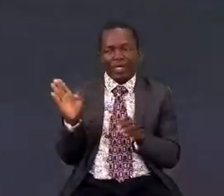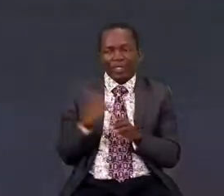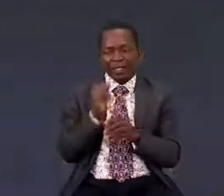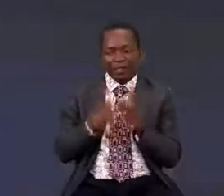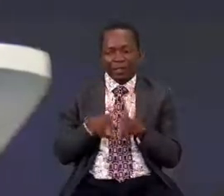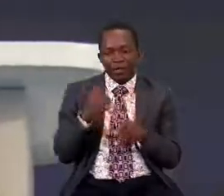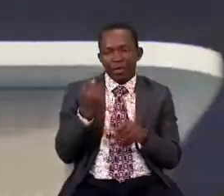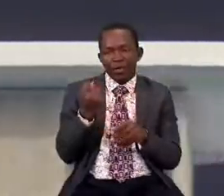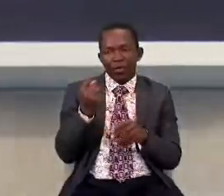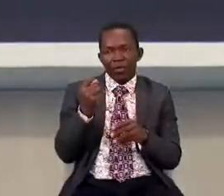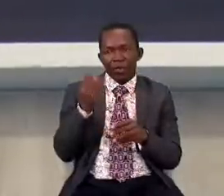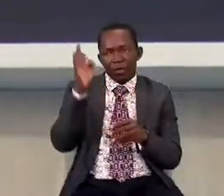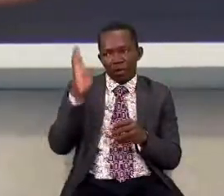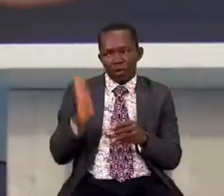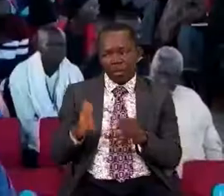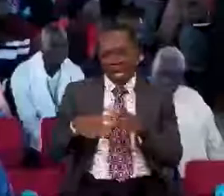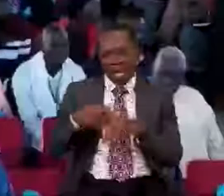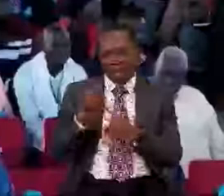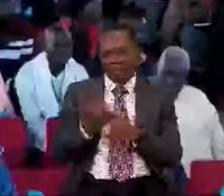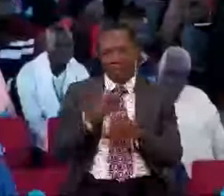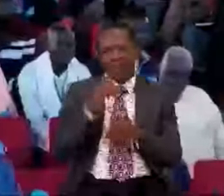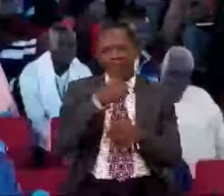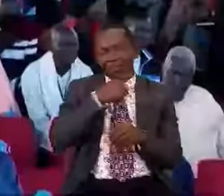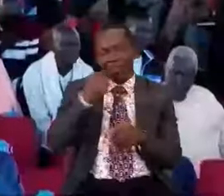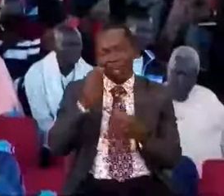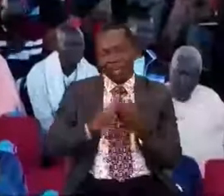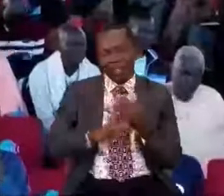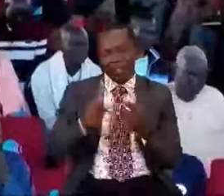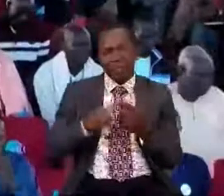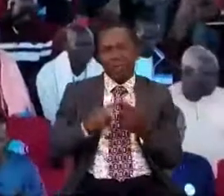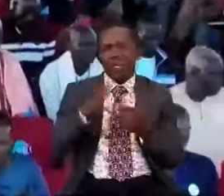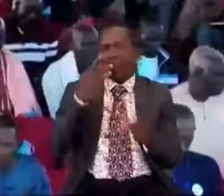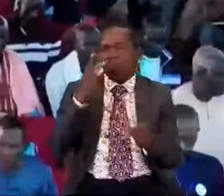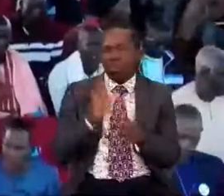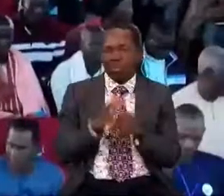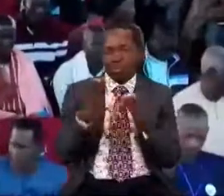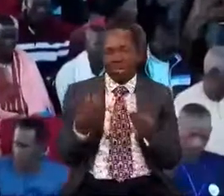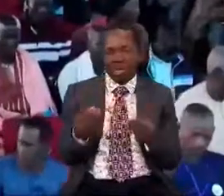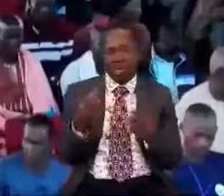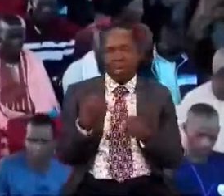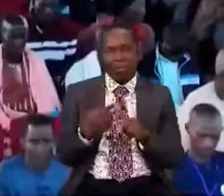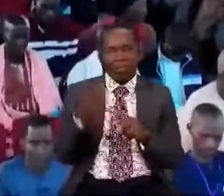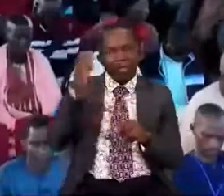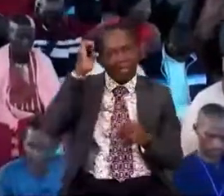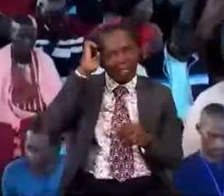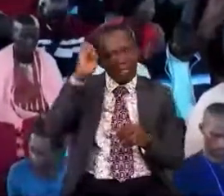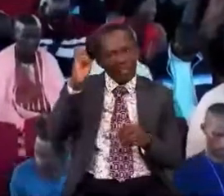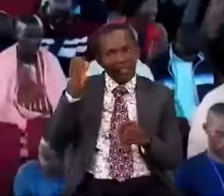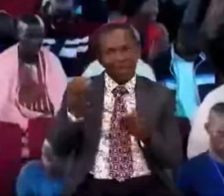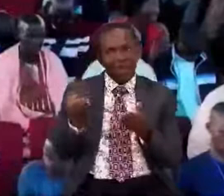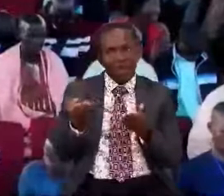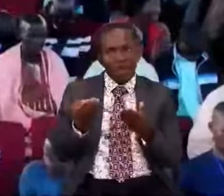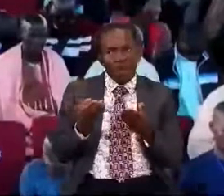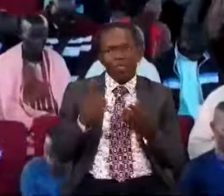promise. Mais il voulait la voix de Dieu et il a attendu. Et on